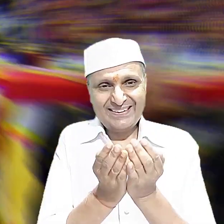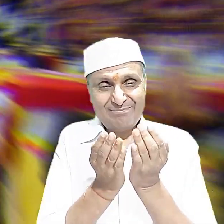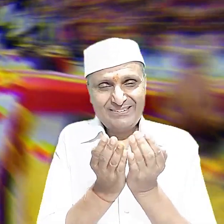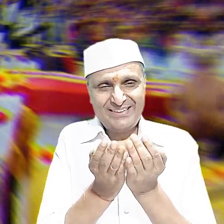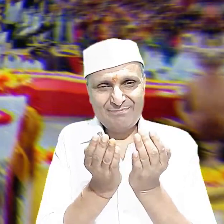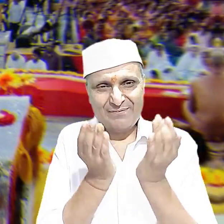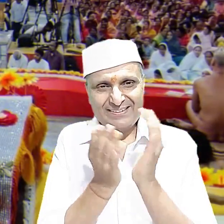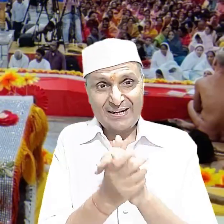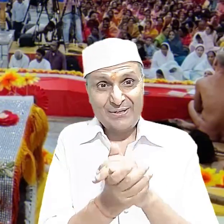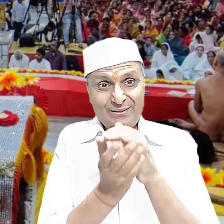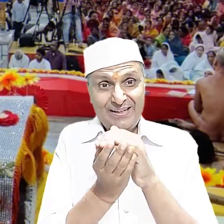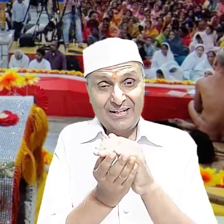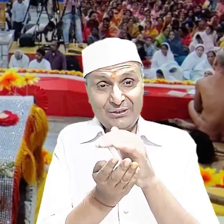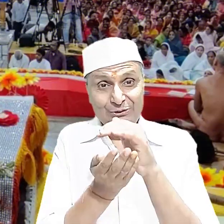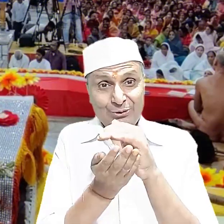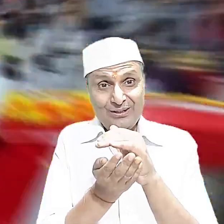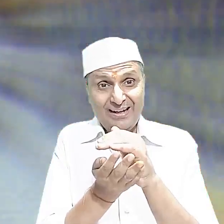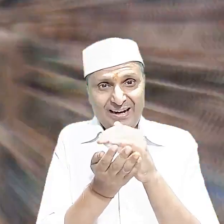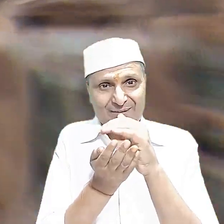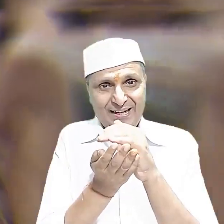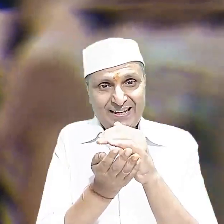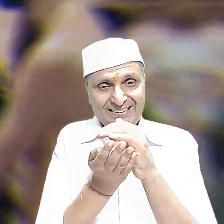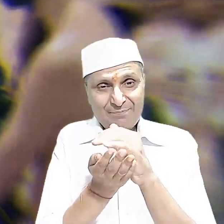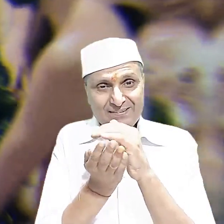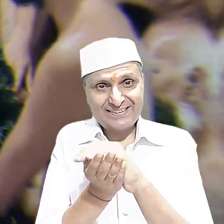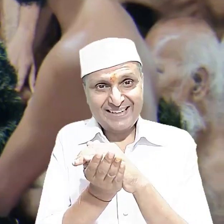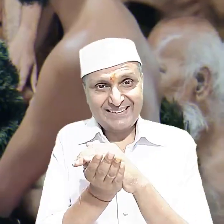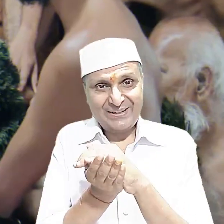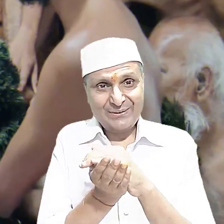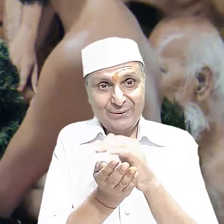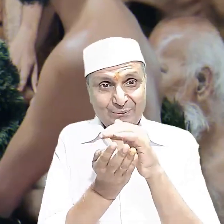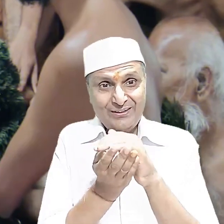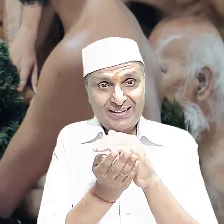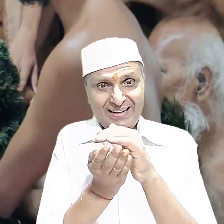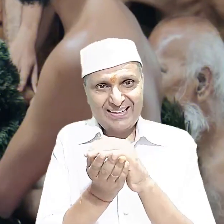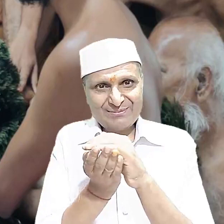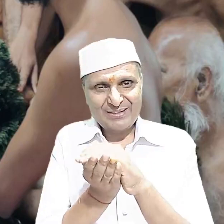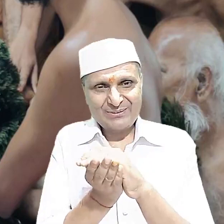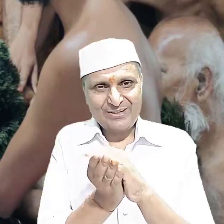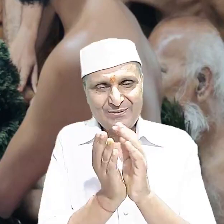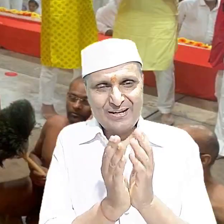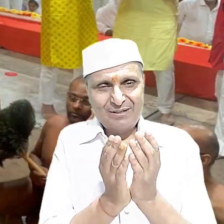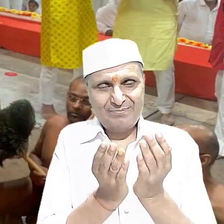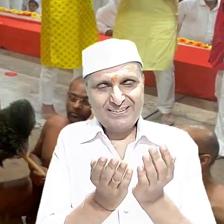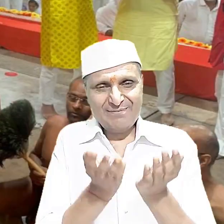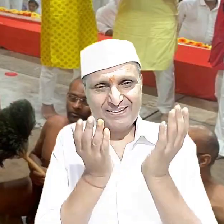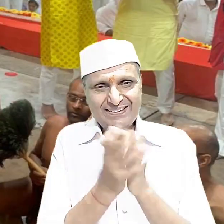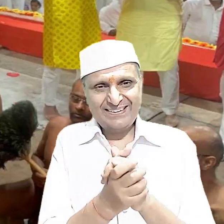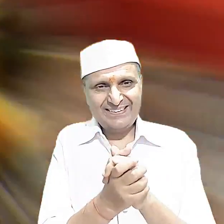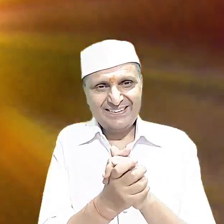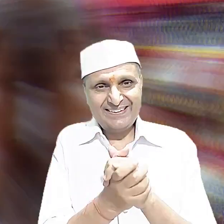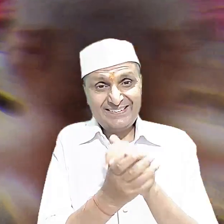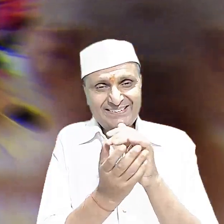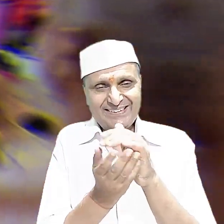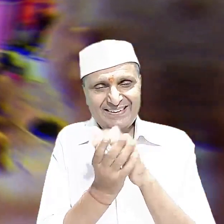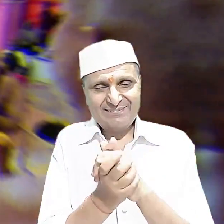का पिछी परिवर्तन का। इन्होंने जो हमारे आचार्य प्रसन्न सागर जी थे ना, उनके खास भक्त को ही इन्होंने अपनी पिछी प्रदान की